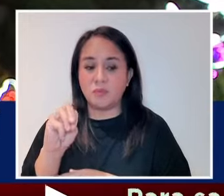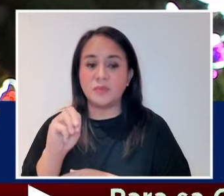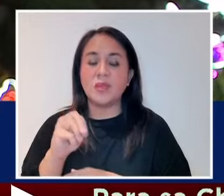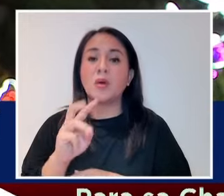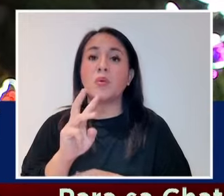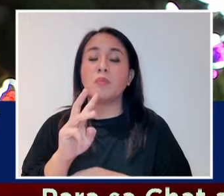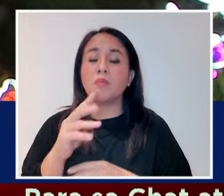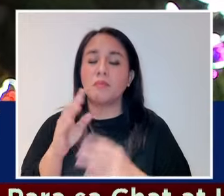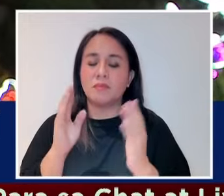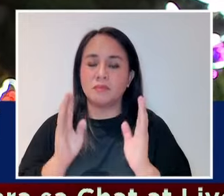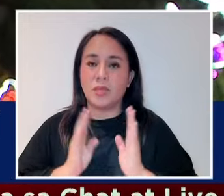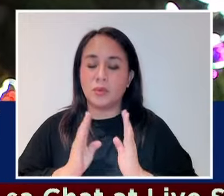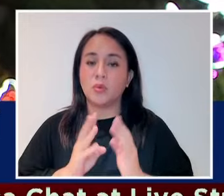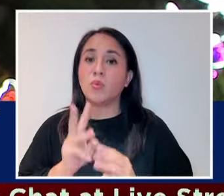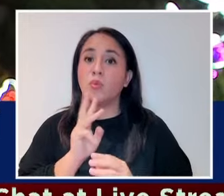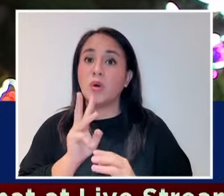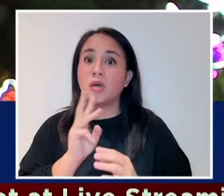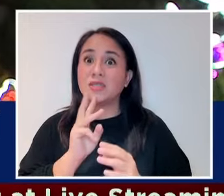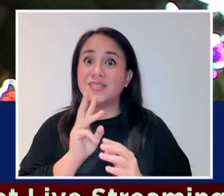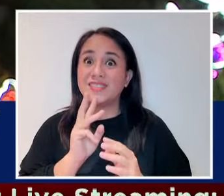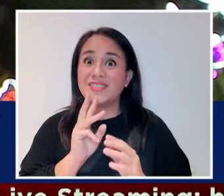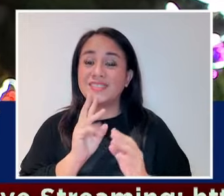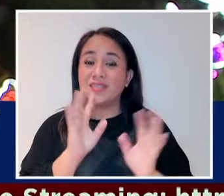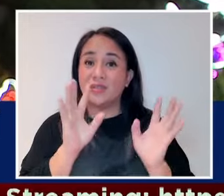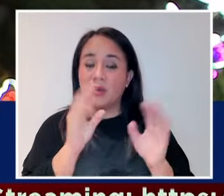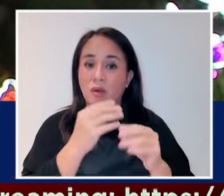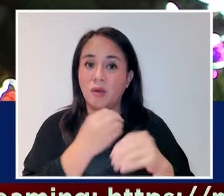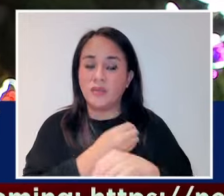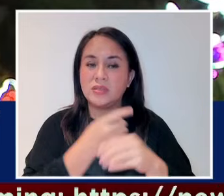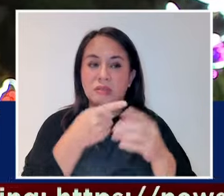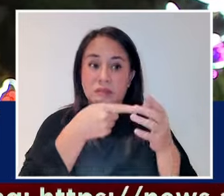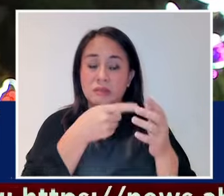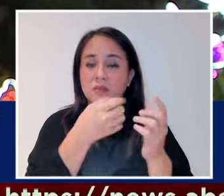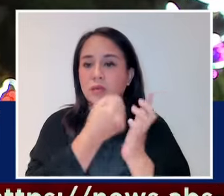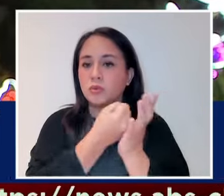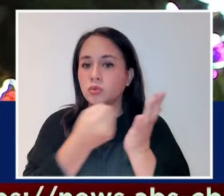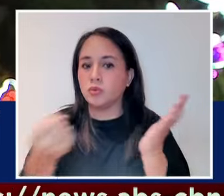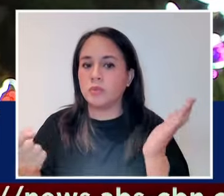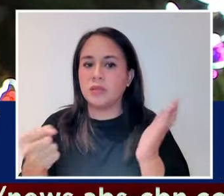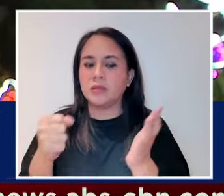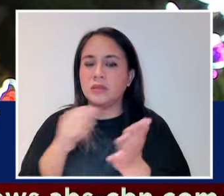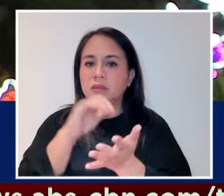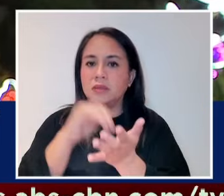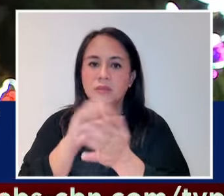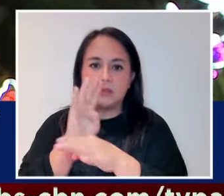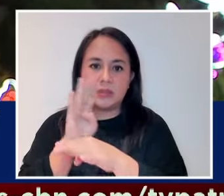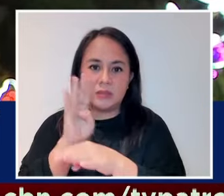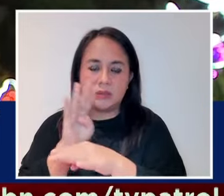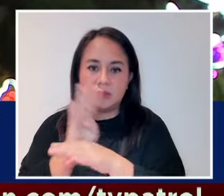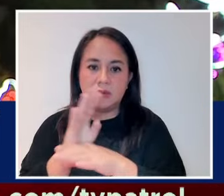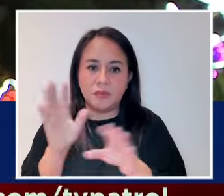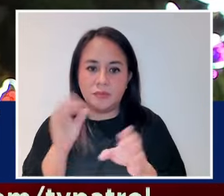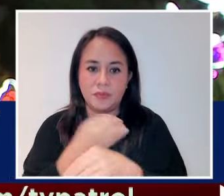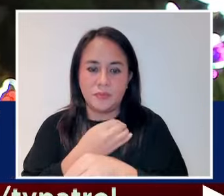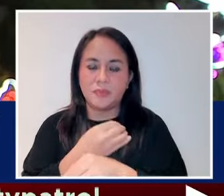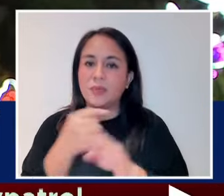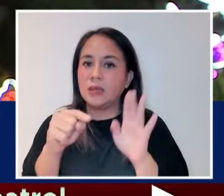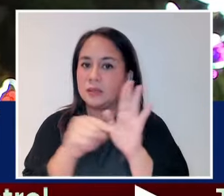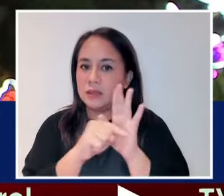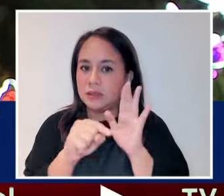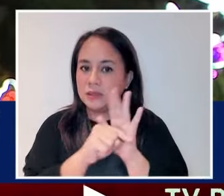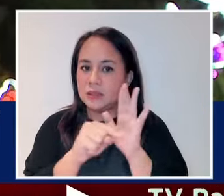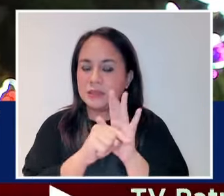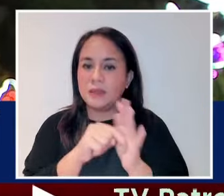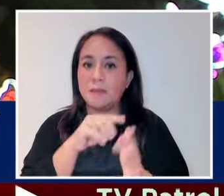District. Ito yung nagsusupply ng tubig sa malaking bahagi ng Central Business District dito. Negative din sa